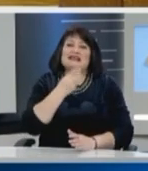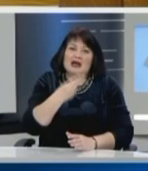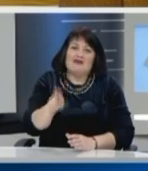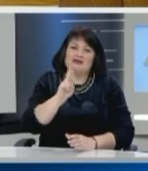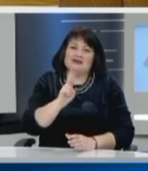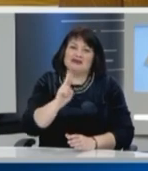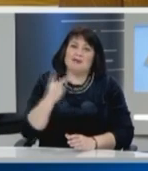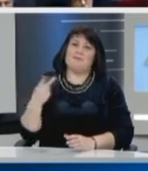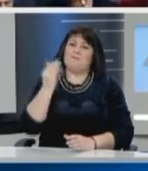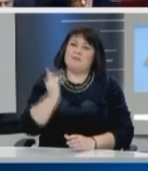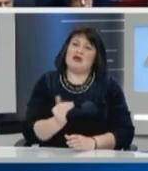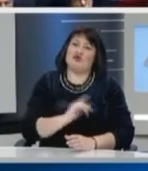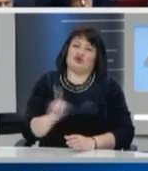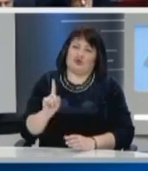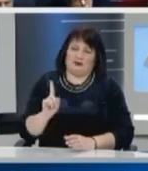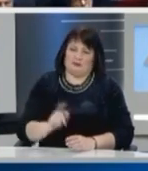μειώσεις.